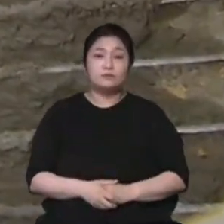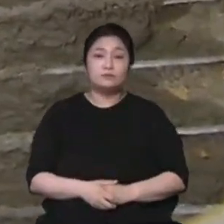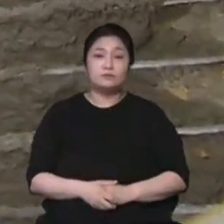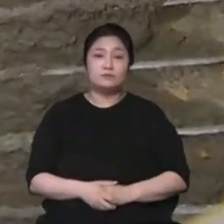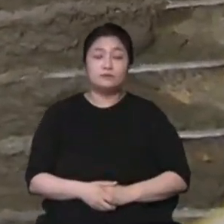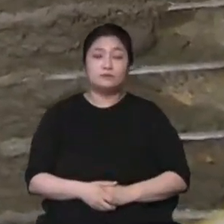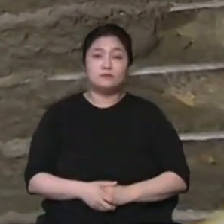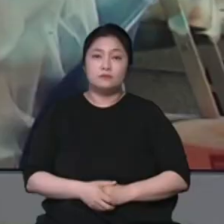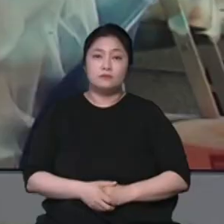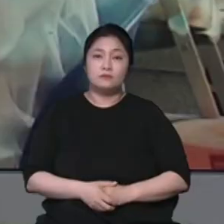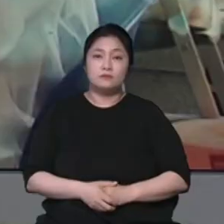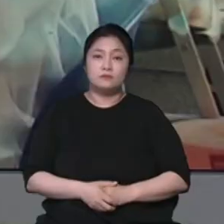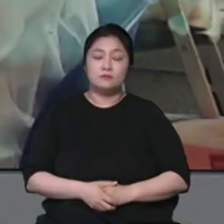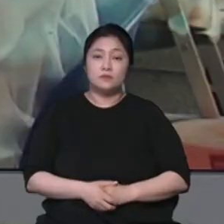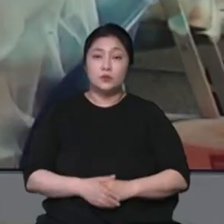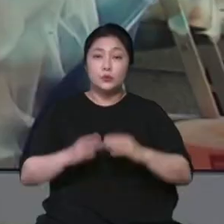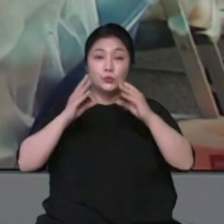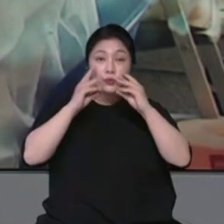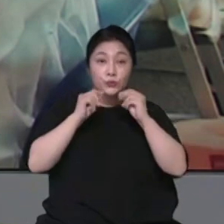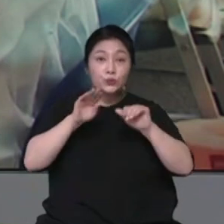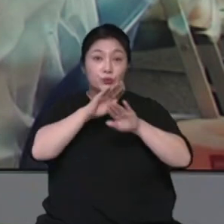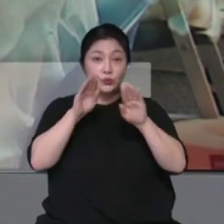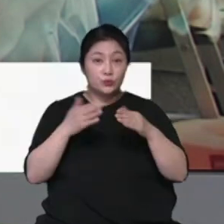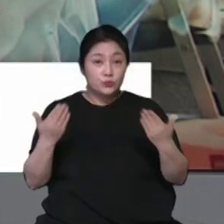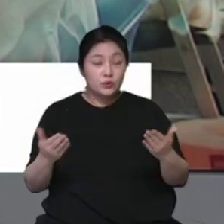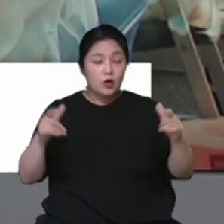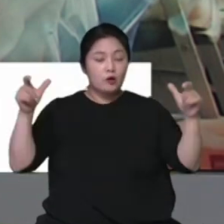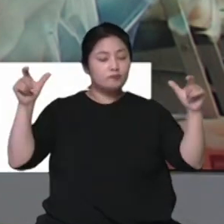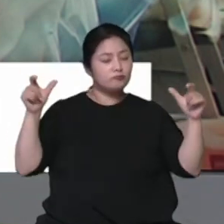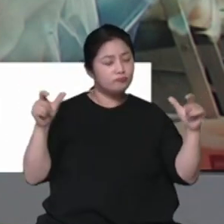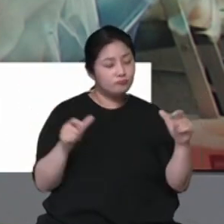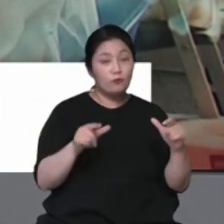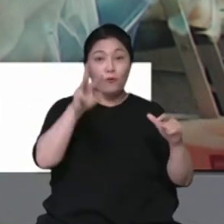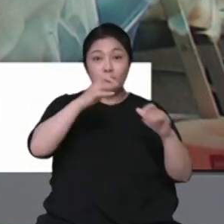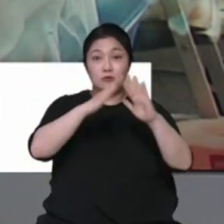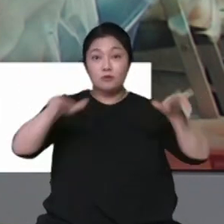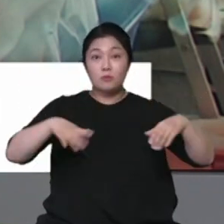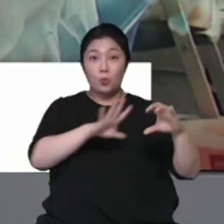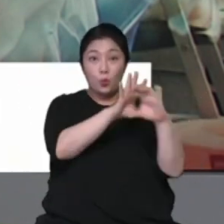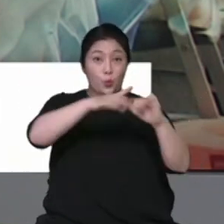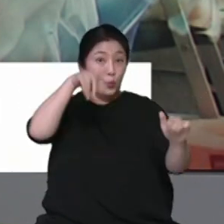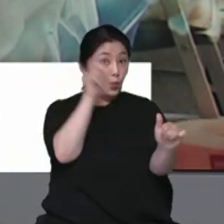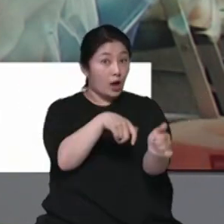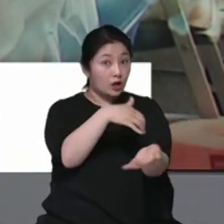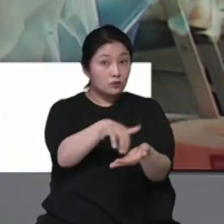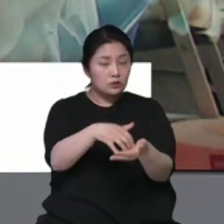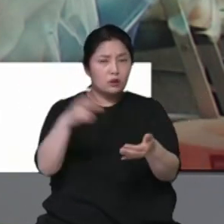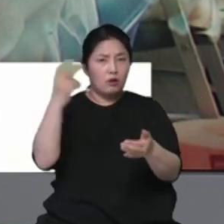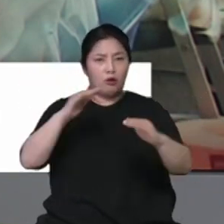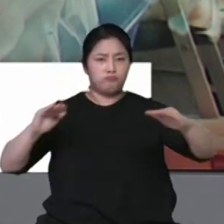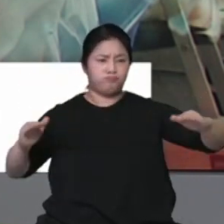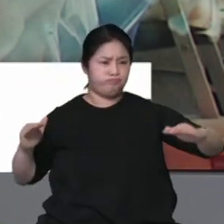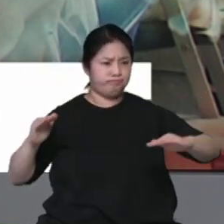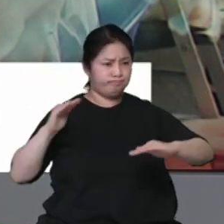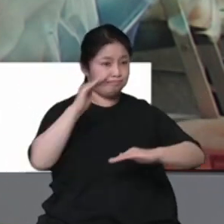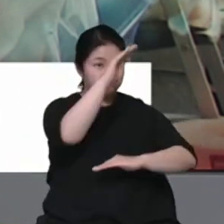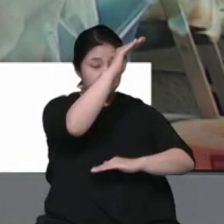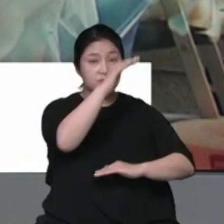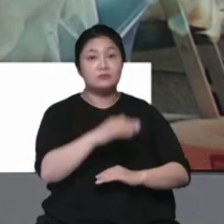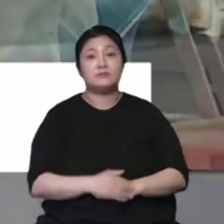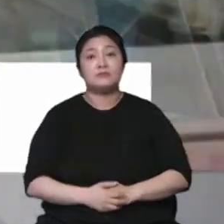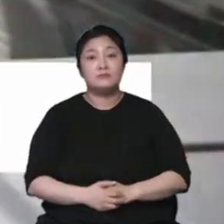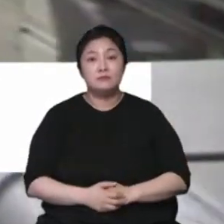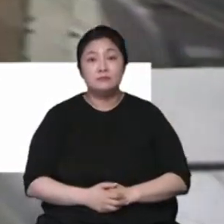임소영입니다. 주말과 휴일 사이 감소했던 광주 전남 지역 코로나19 확진자 수가 다시 증가세로